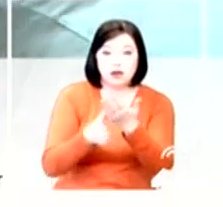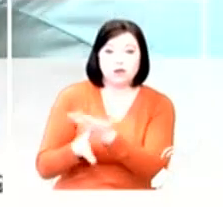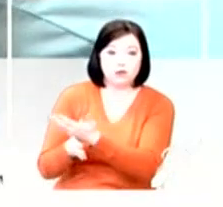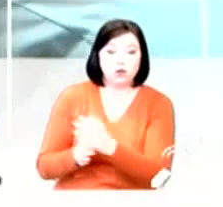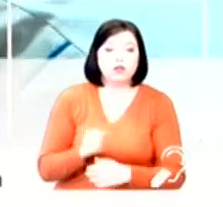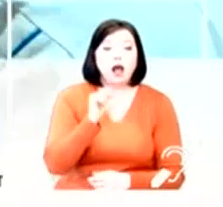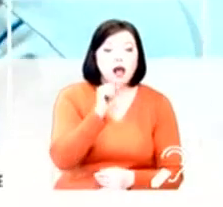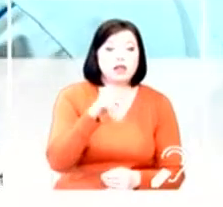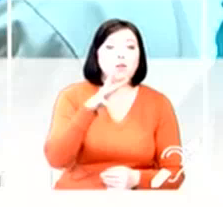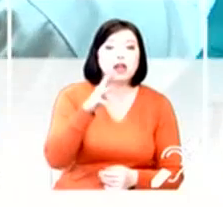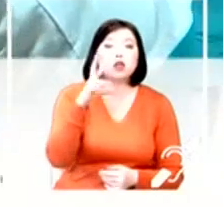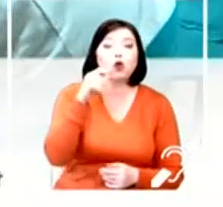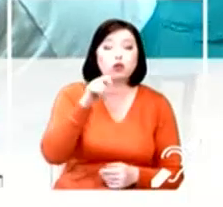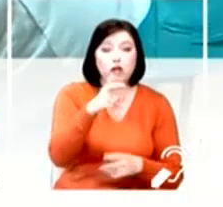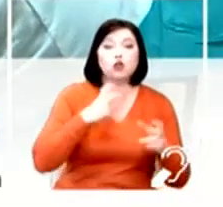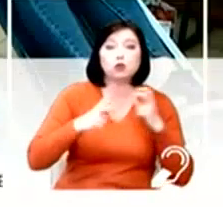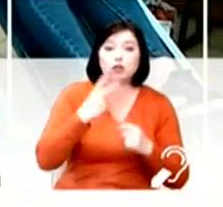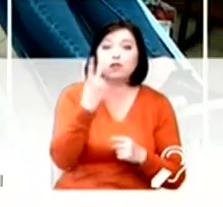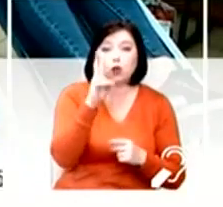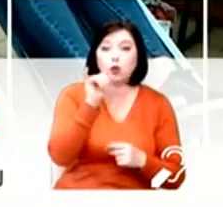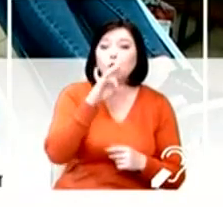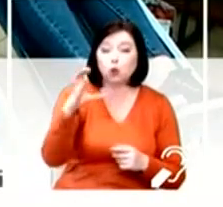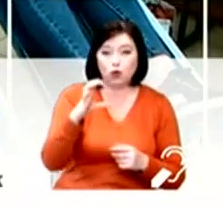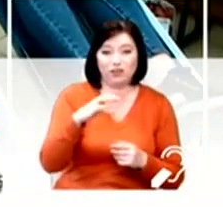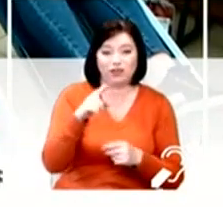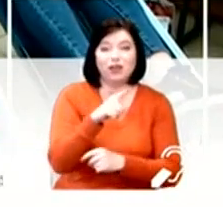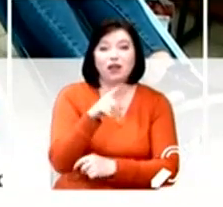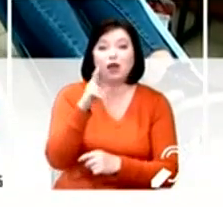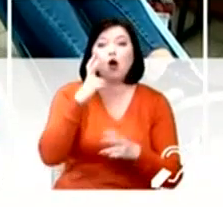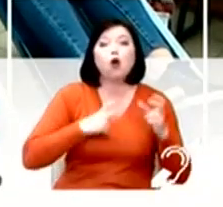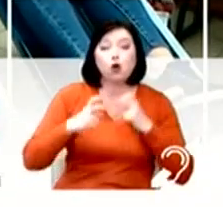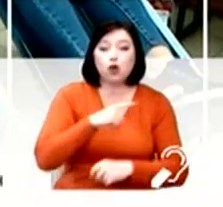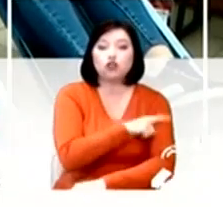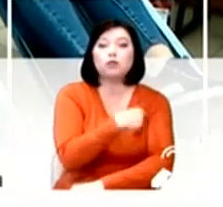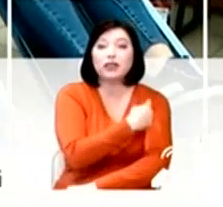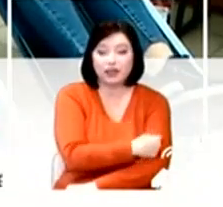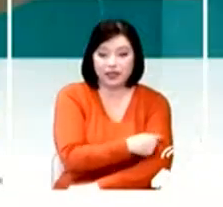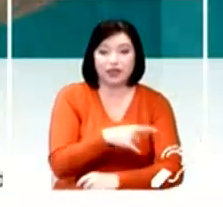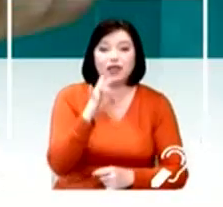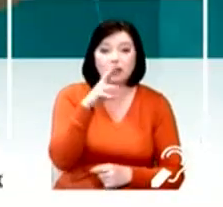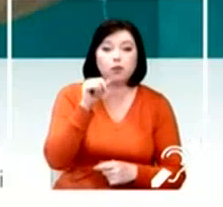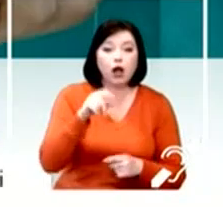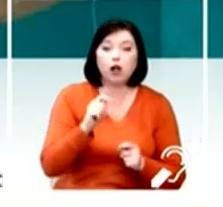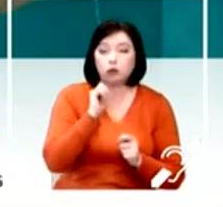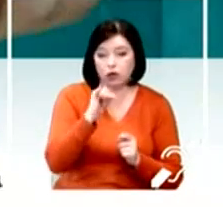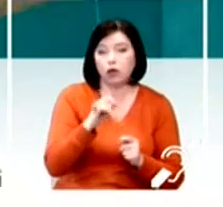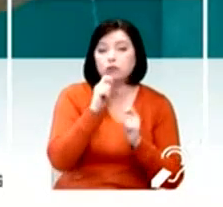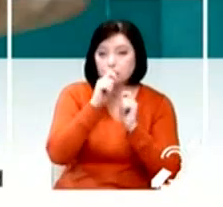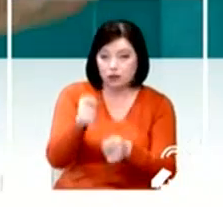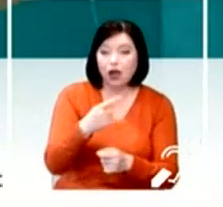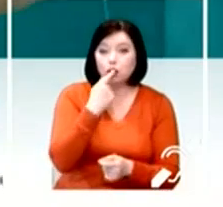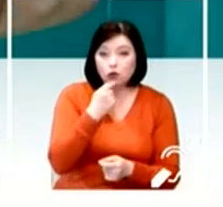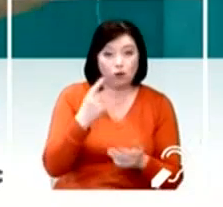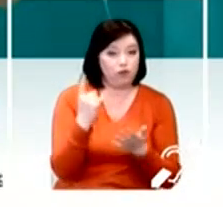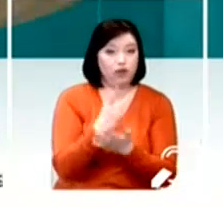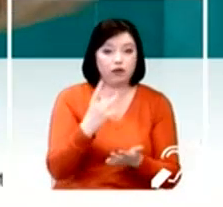Ana Maria Dogotar este studentă în anul 2 la Centrul de Excelență în Medicină și Farmacie Raisa Pacalo și donează sânge pentru prima